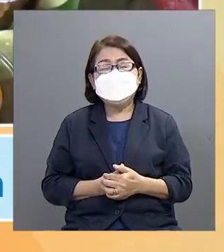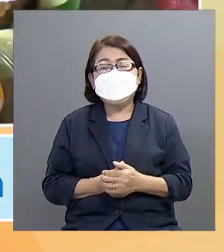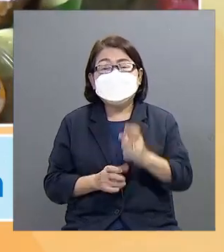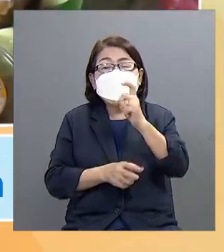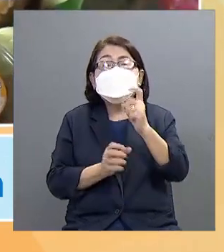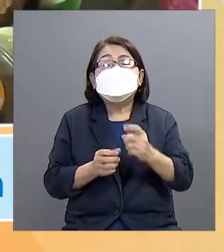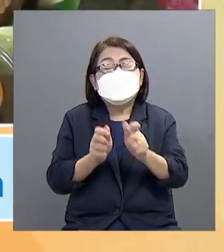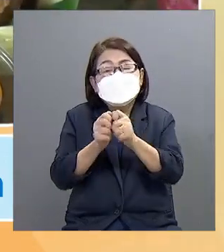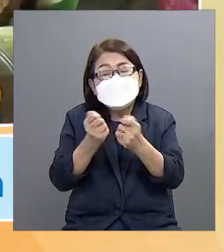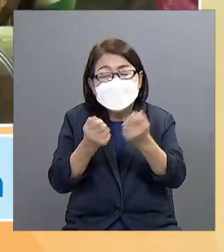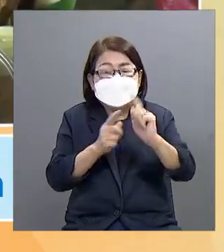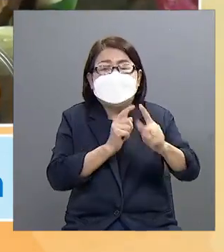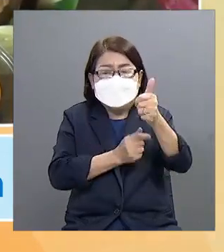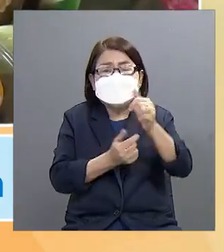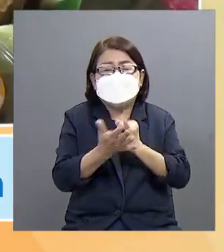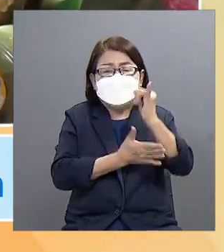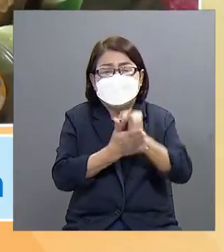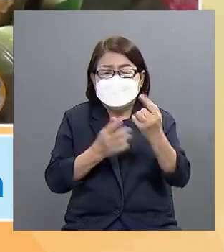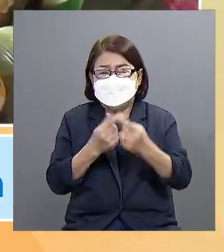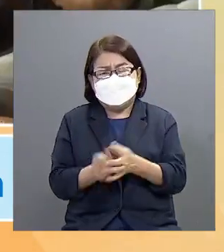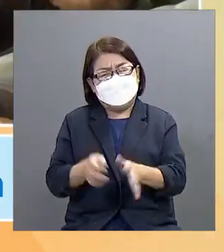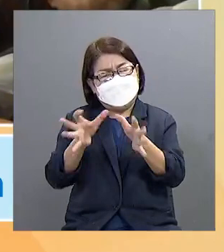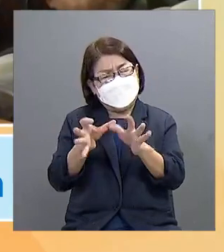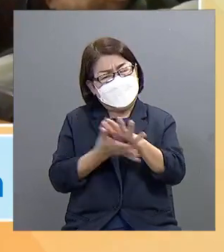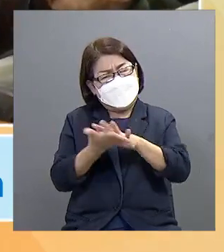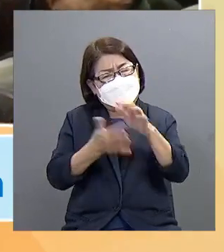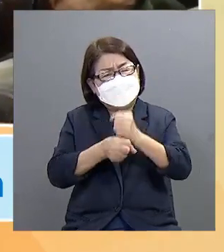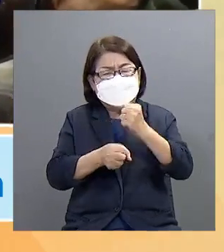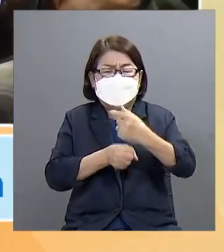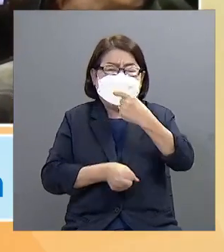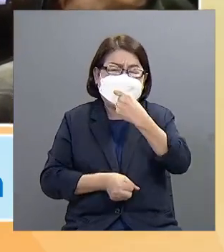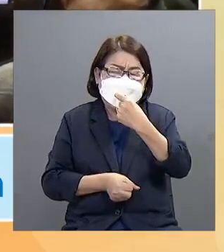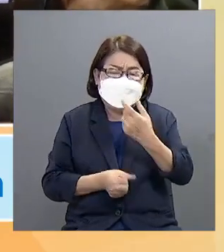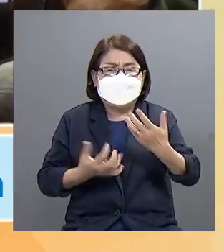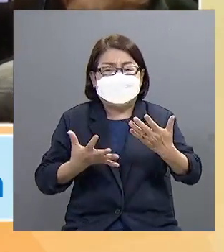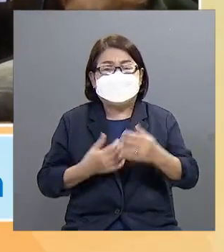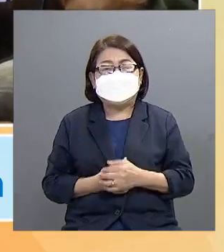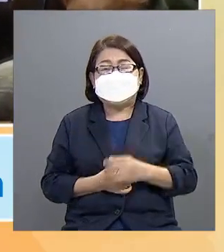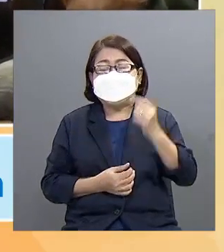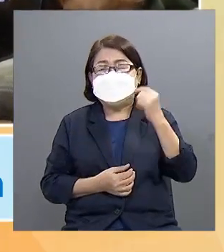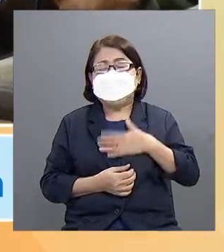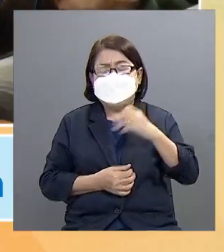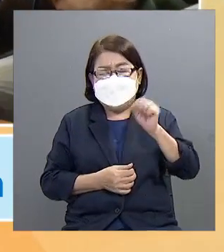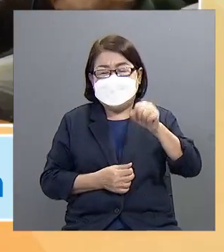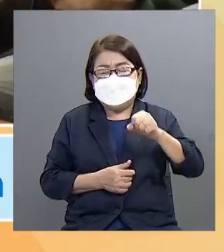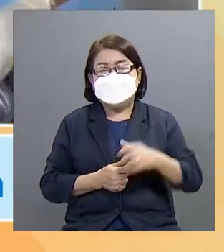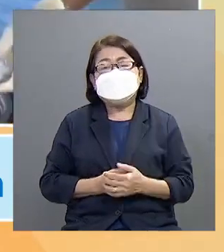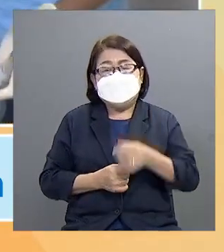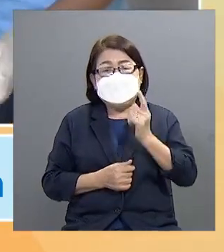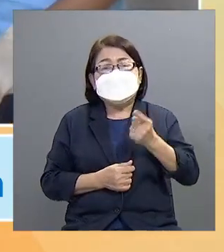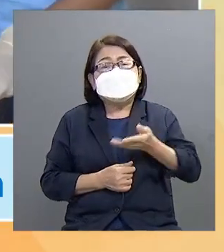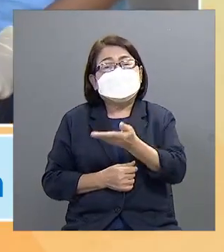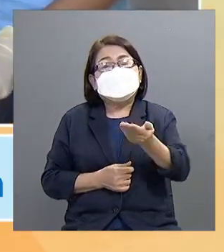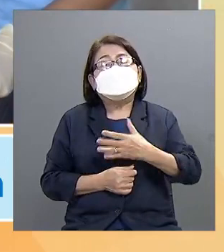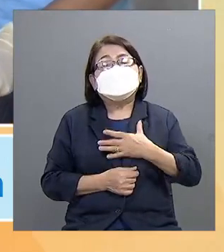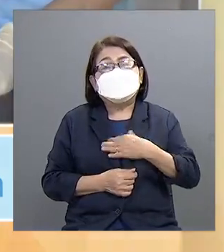มีอยู่จริงนะคุณผู้ชมช่วยเชิญพอหน่อยแล้วค่ะ เนี่ยมาใส่ชั้น ใช่พอคิดมาอยู่เสมอคุณผู้ชมจริงๆแล้วเขาอาจจะชอบช่วงสีสันวาไรตี้เพราะว่าเห็